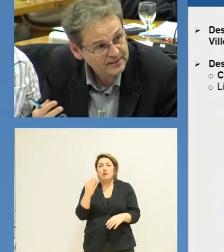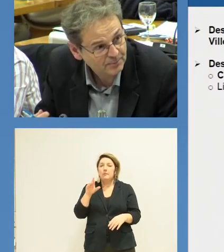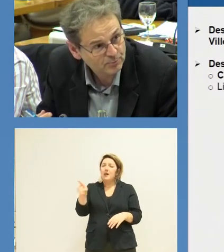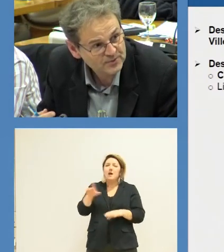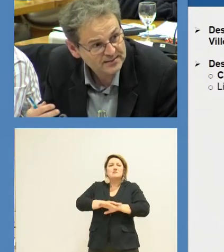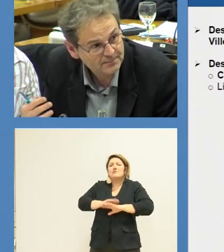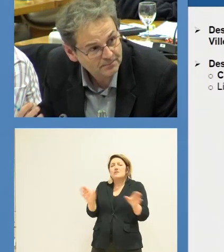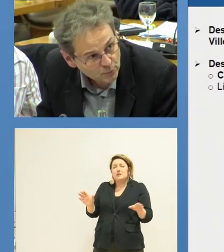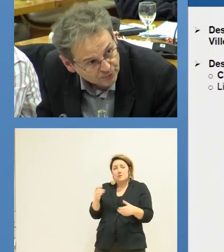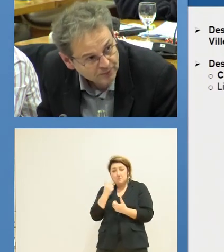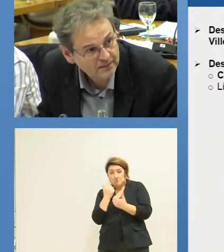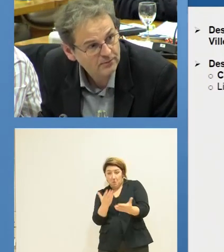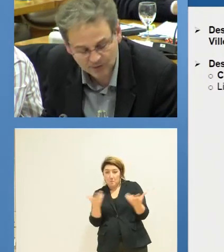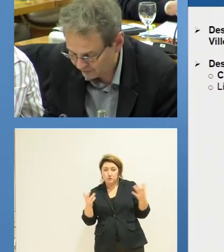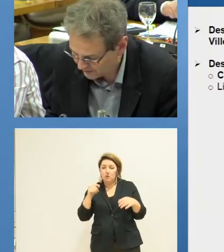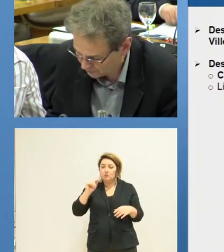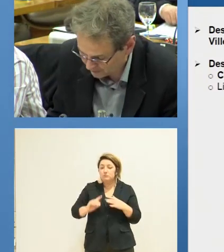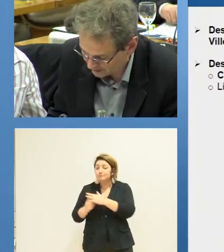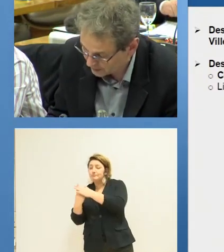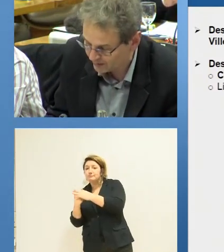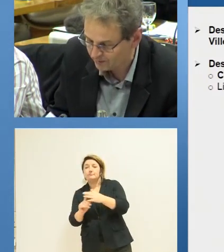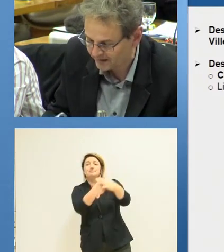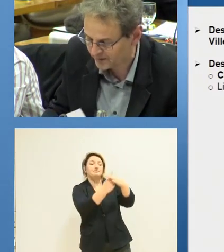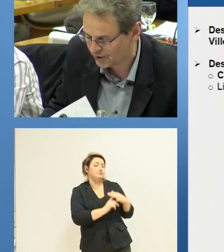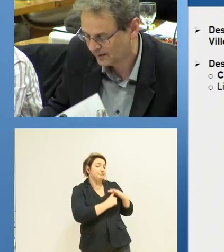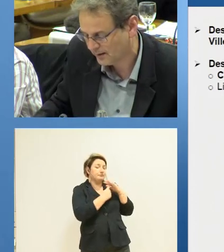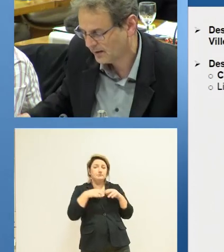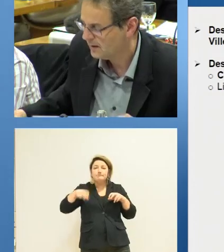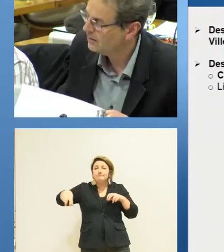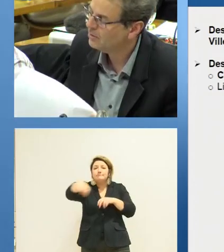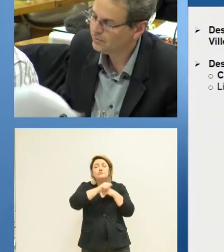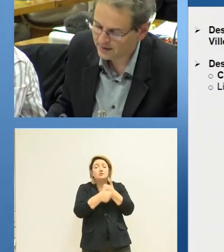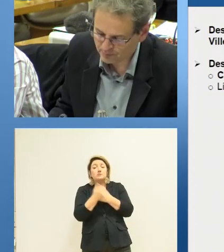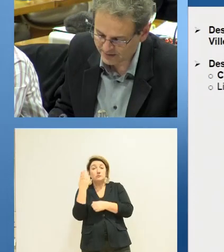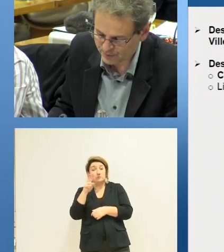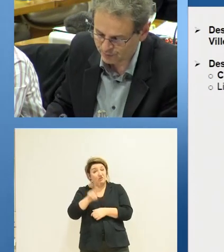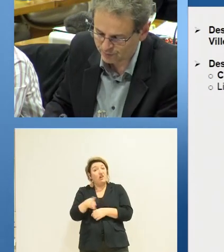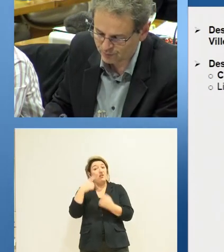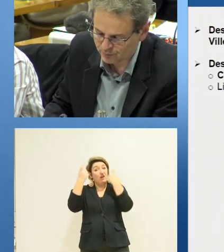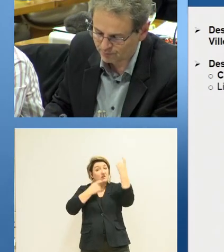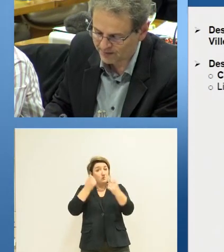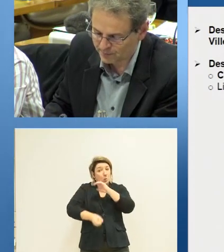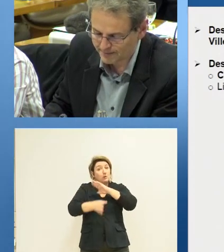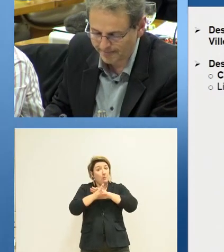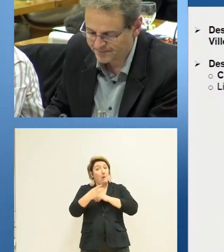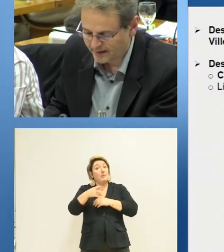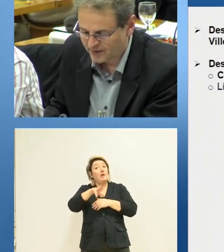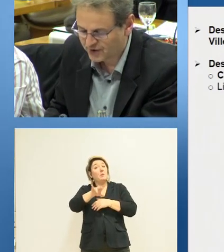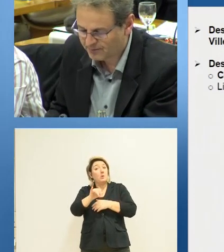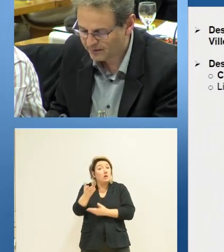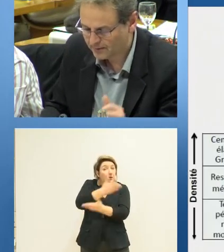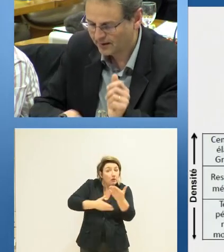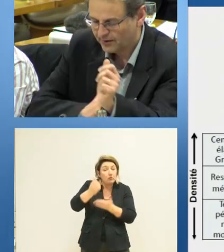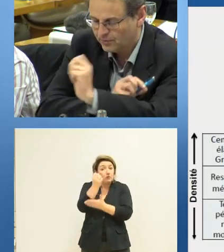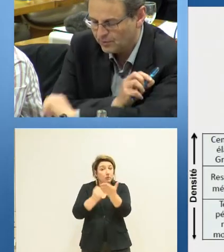qui est proposé c'est le fruit d'une réflexion qui est d'ailleurs été partagées lors de l'élaboration du pays lui et